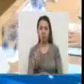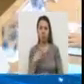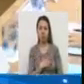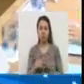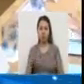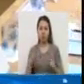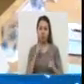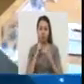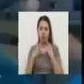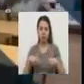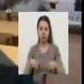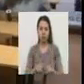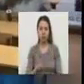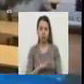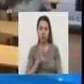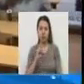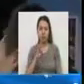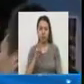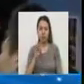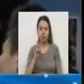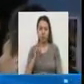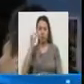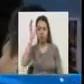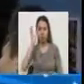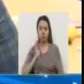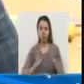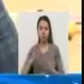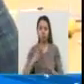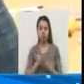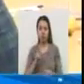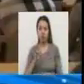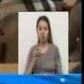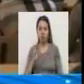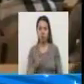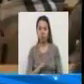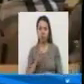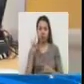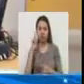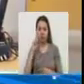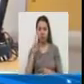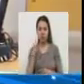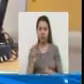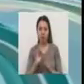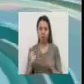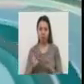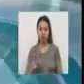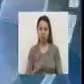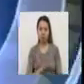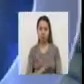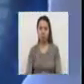тақырыбында дөңгелек үстел өтті. Абай Мырзахметов атындағы университет студенттеріне ЕГОВ кезет порталының тиімді тұстары түсіндірілді.